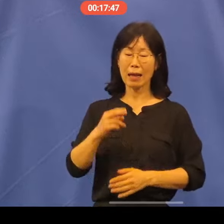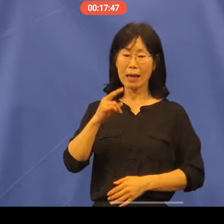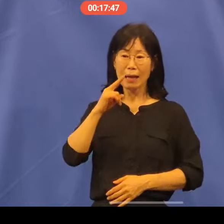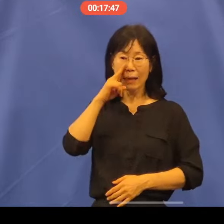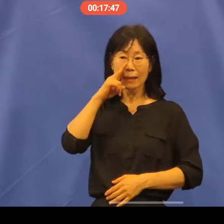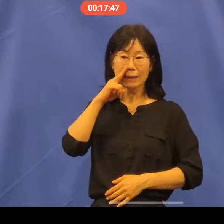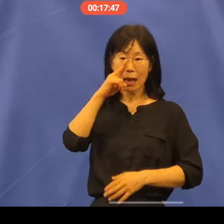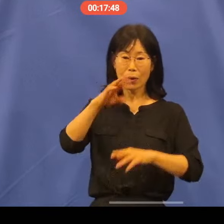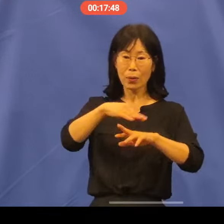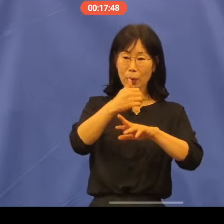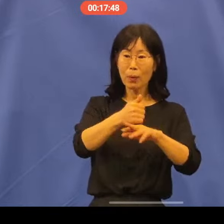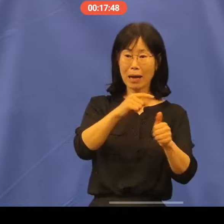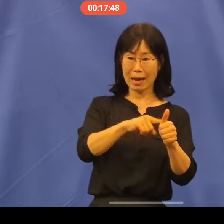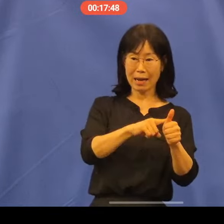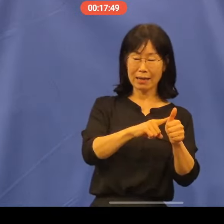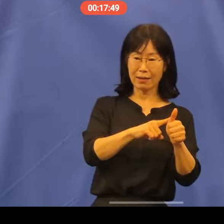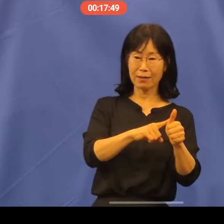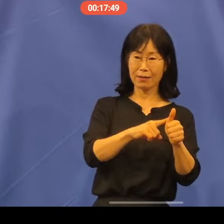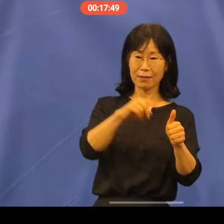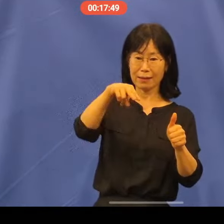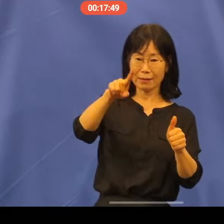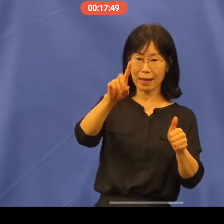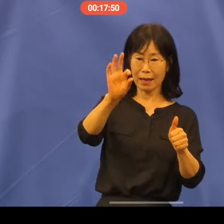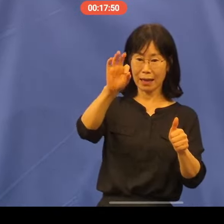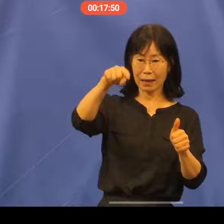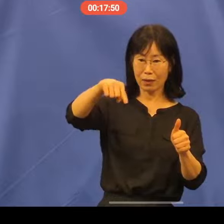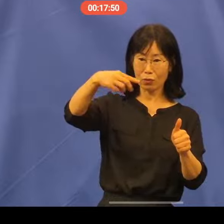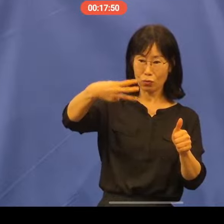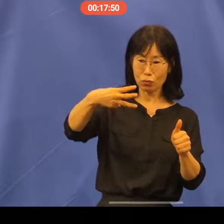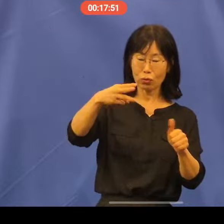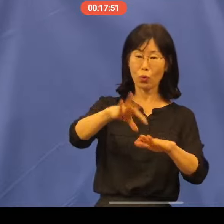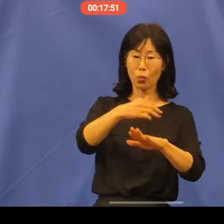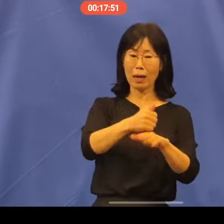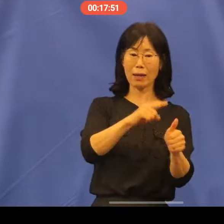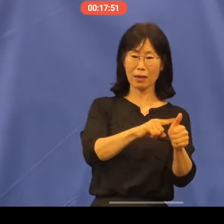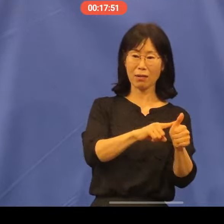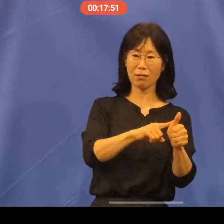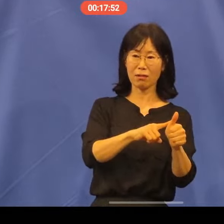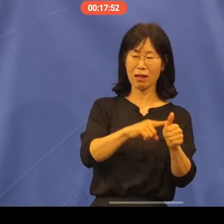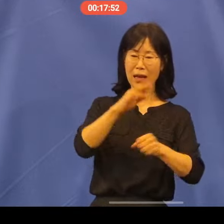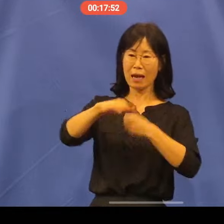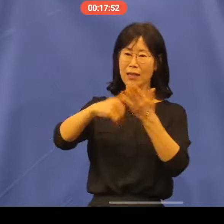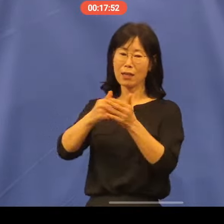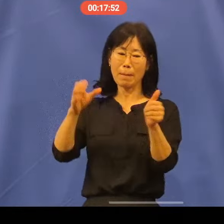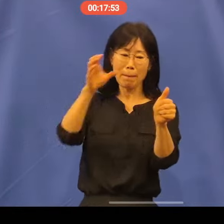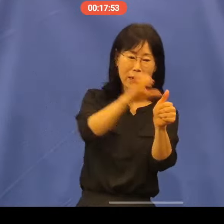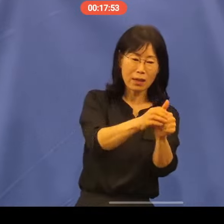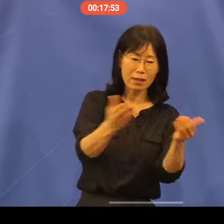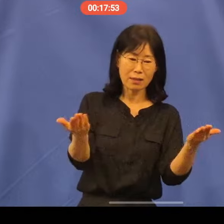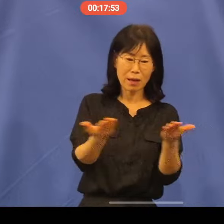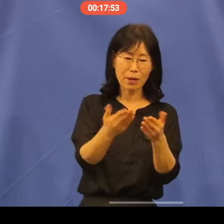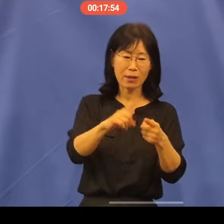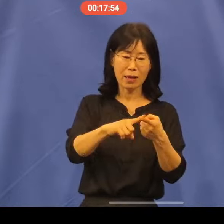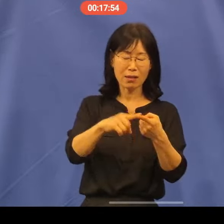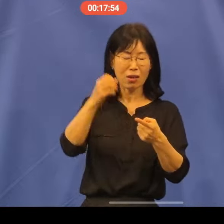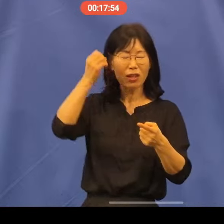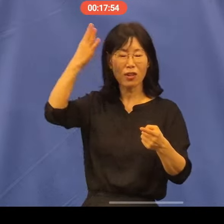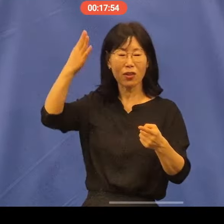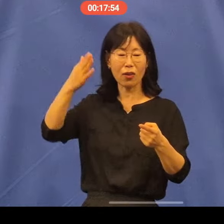사명을 놓쳐버리니까 다윗 죽이는데 앞장을 서잖아요. 하나님이 그를 다윗 잡으라고 왕을 세운 게